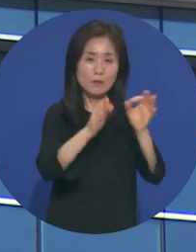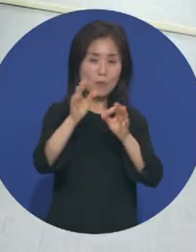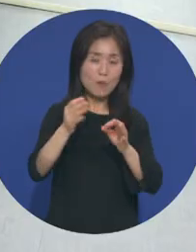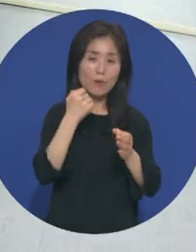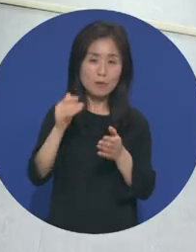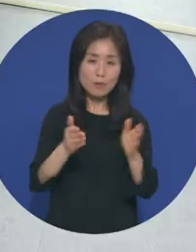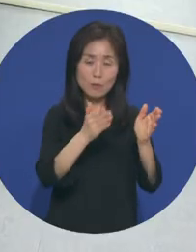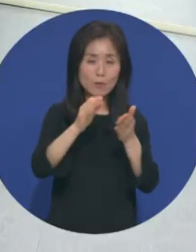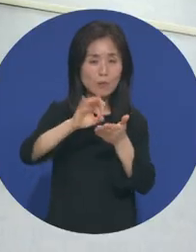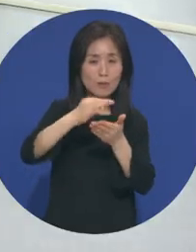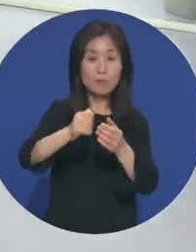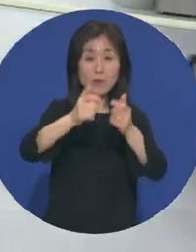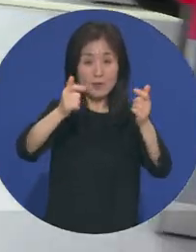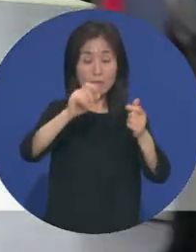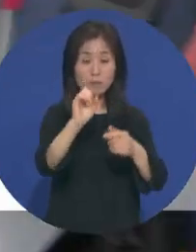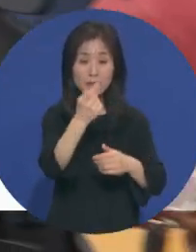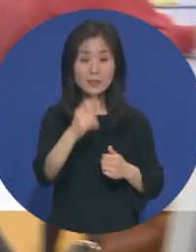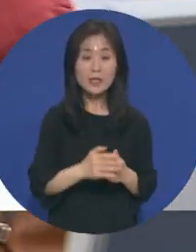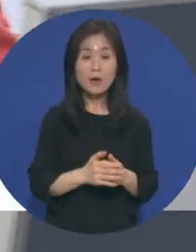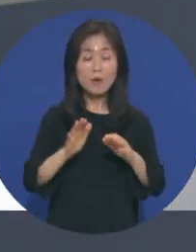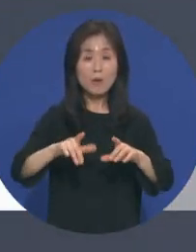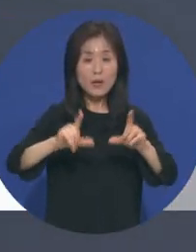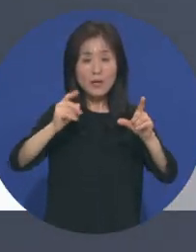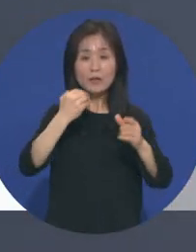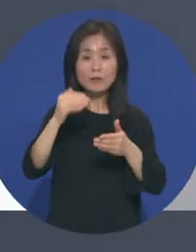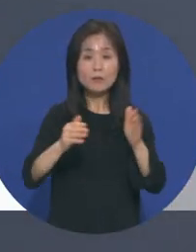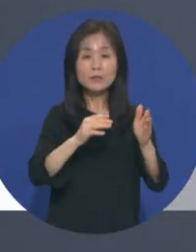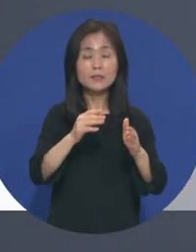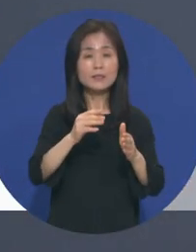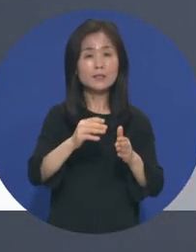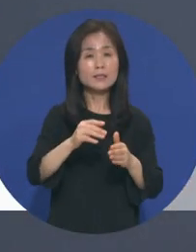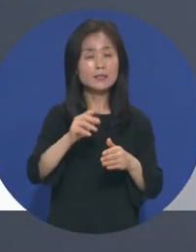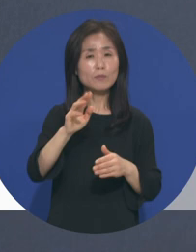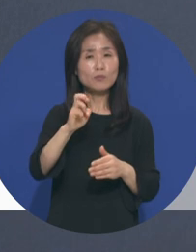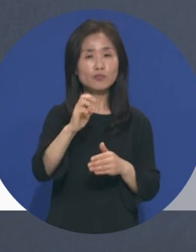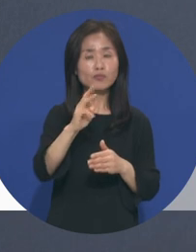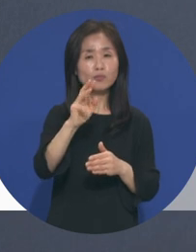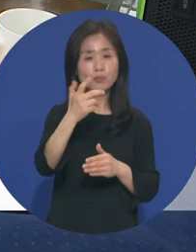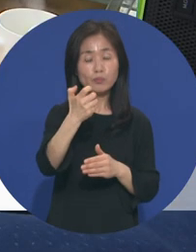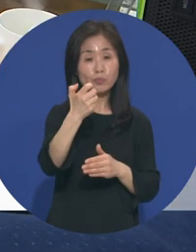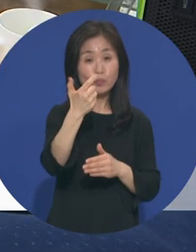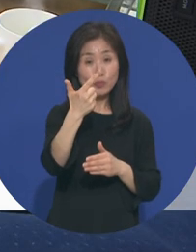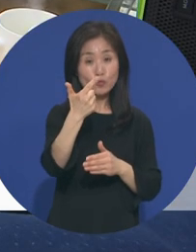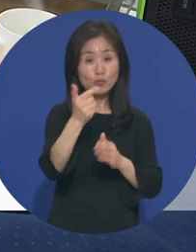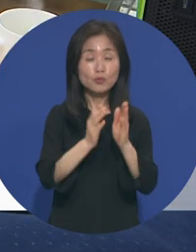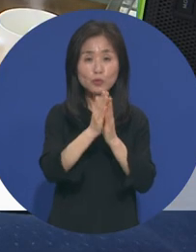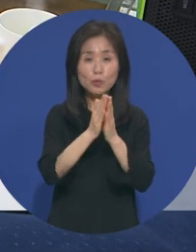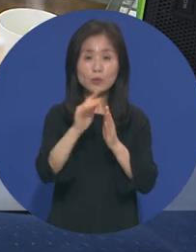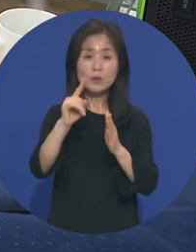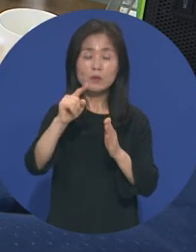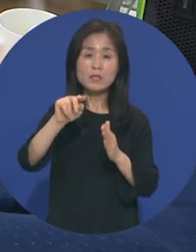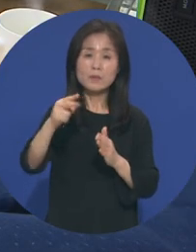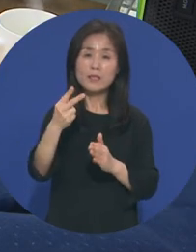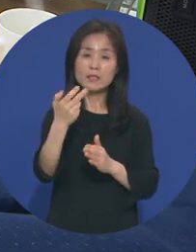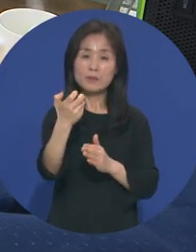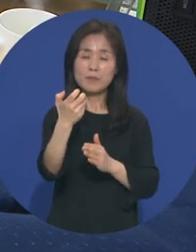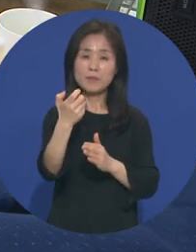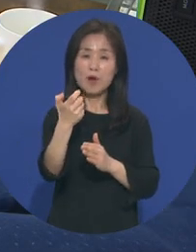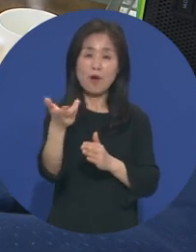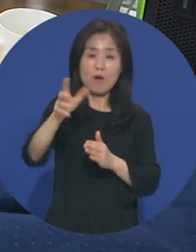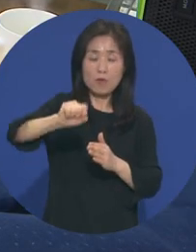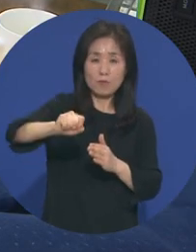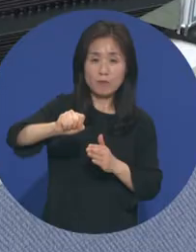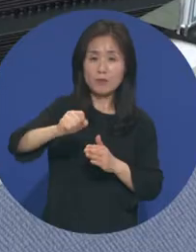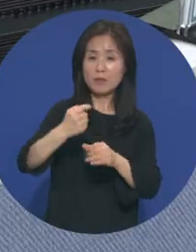있니다 올해 경기도 예산은 36조 1210억 원 지난해보다 6.8% 늘어났습니다